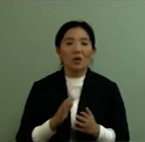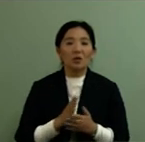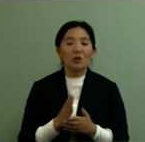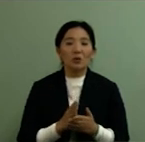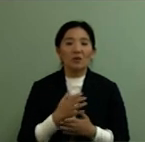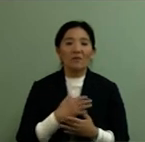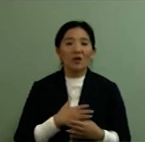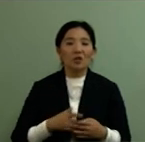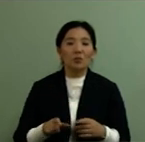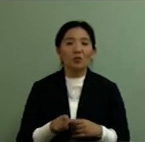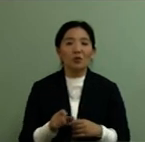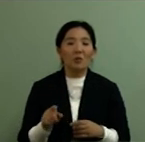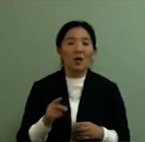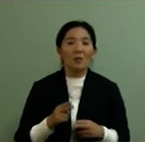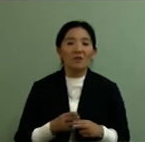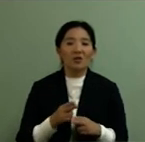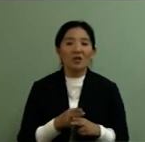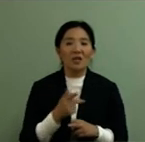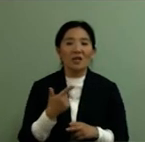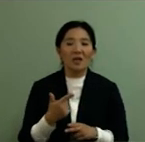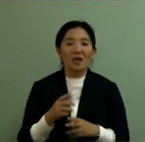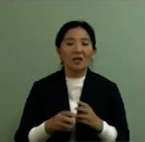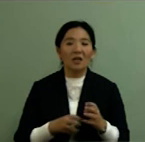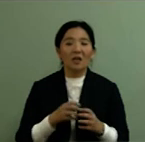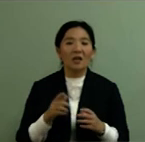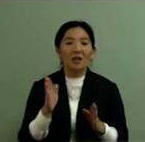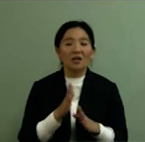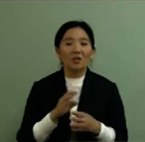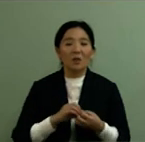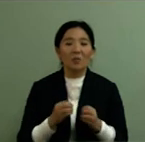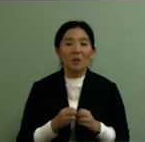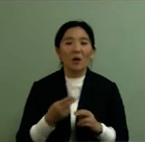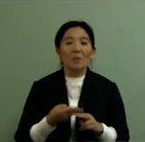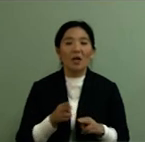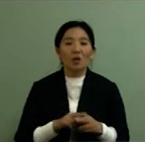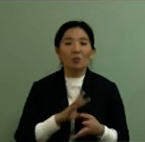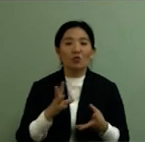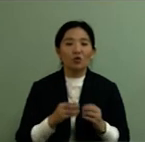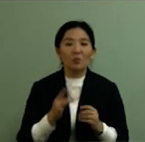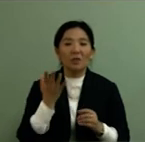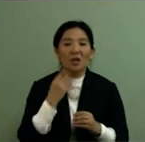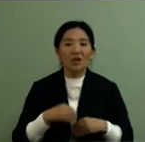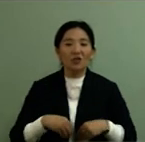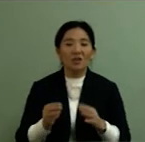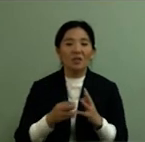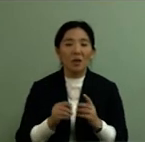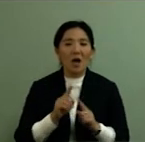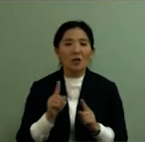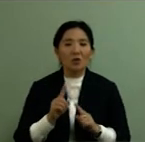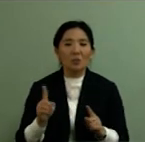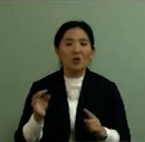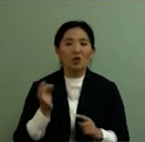служит важным путем предотвращения геоэкологических проблем. Например, учет при орошении земель